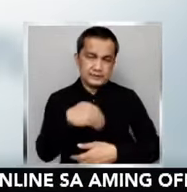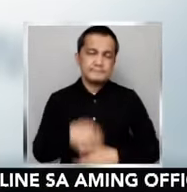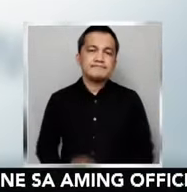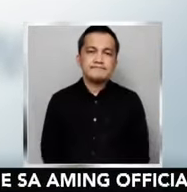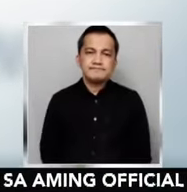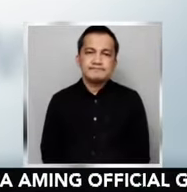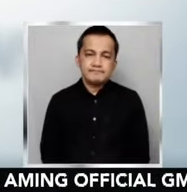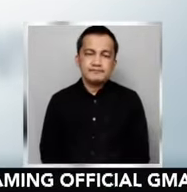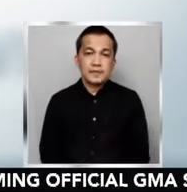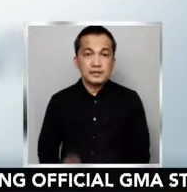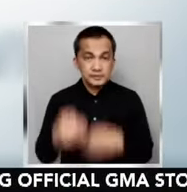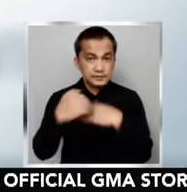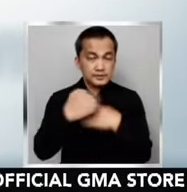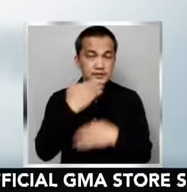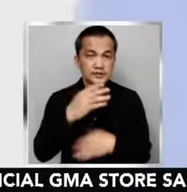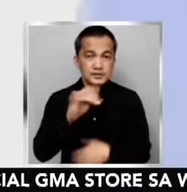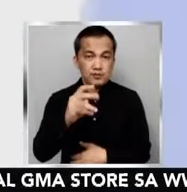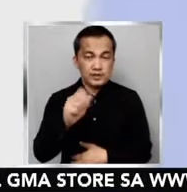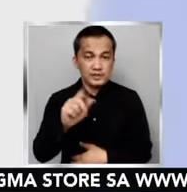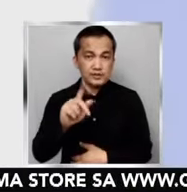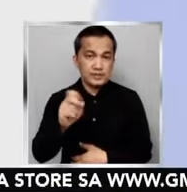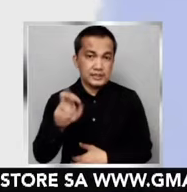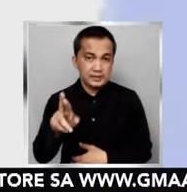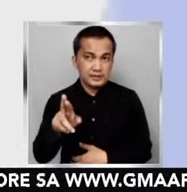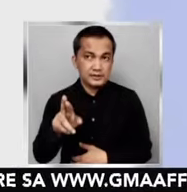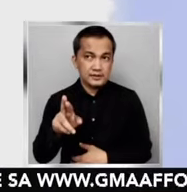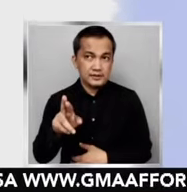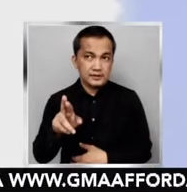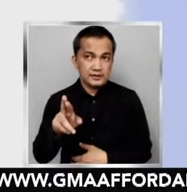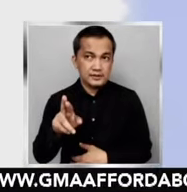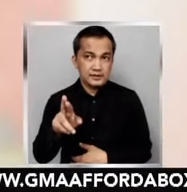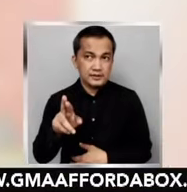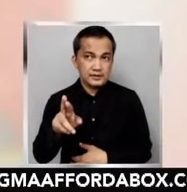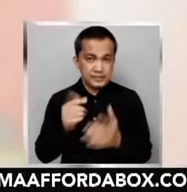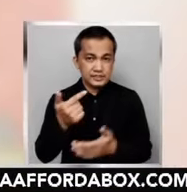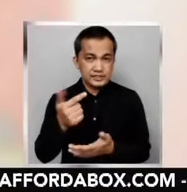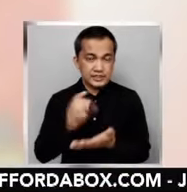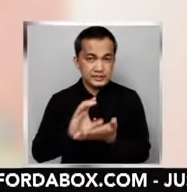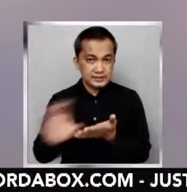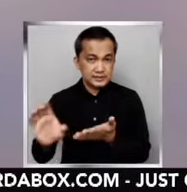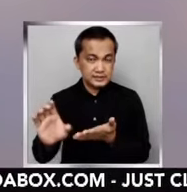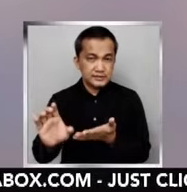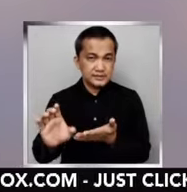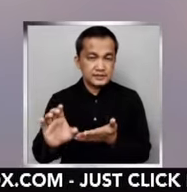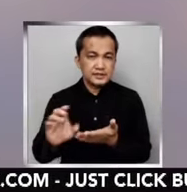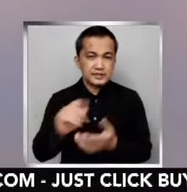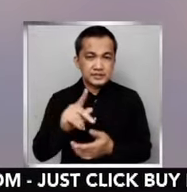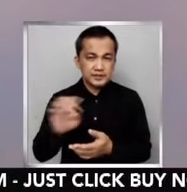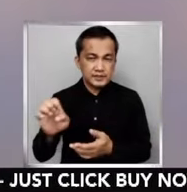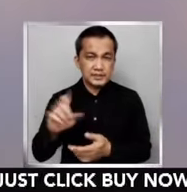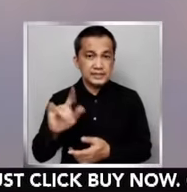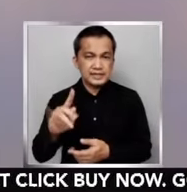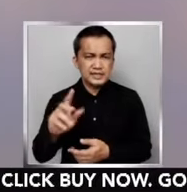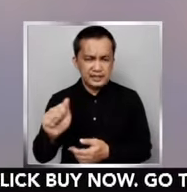magpadala sa Cebuana ler pwede ring online via GCash shopee at